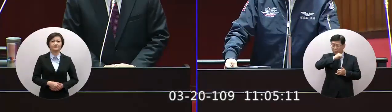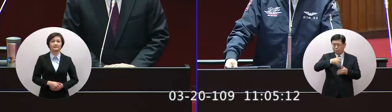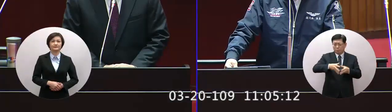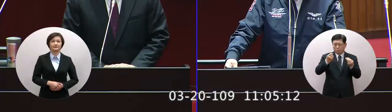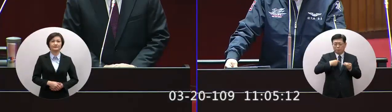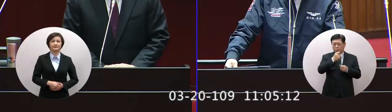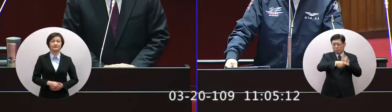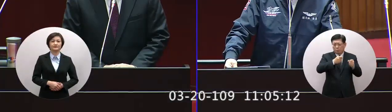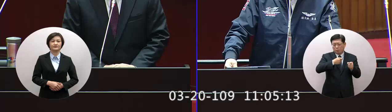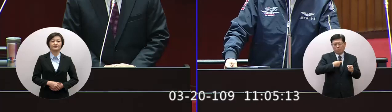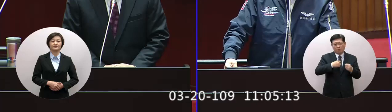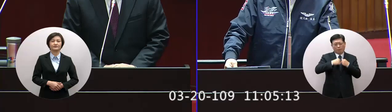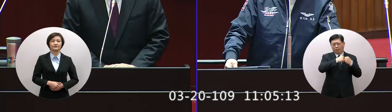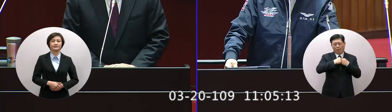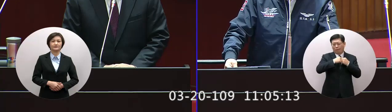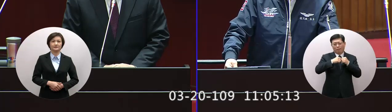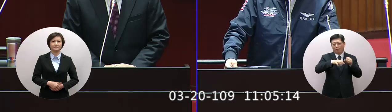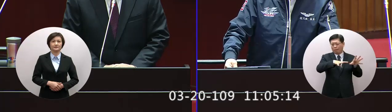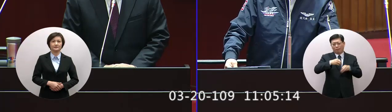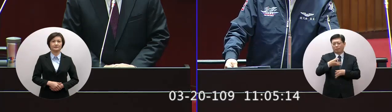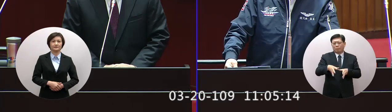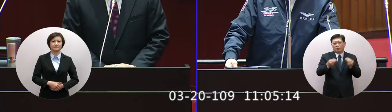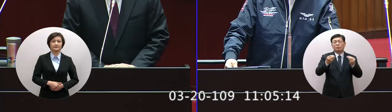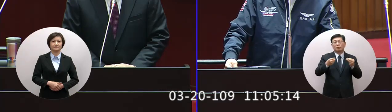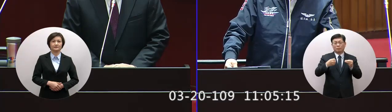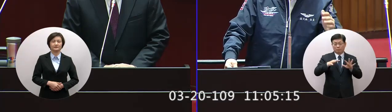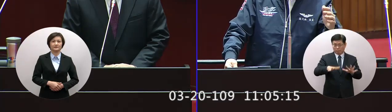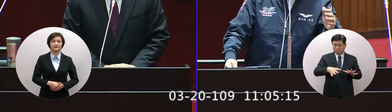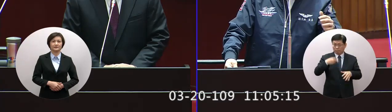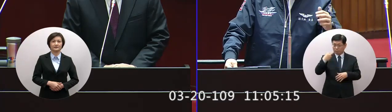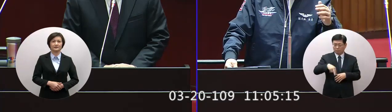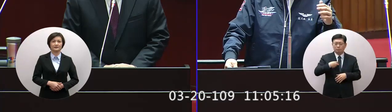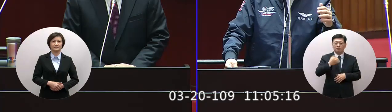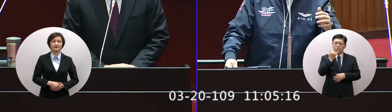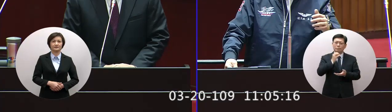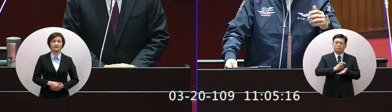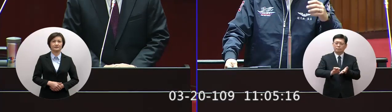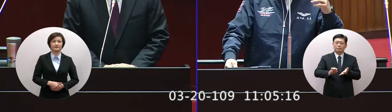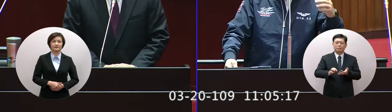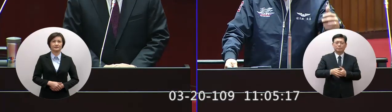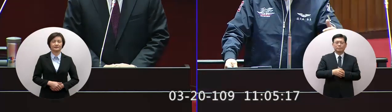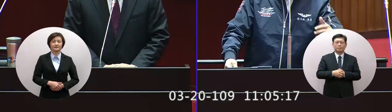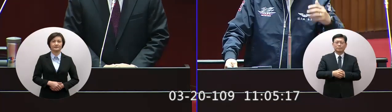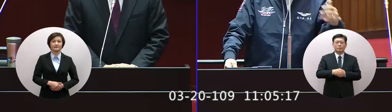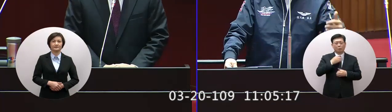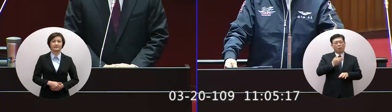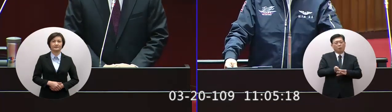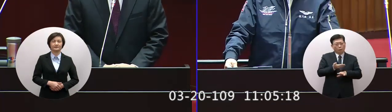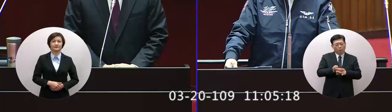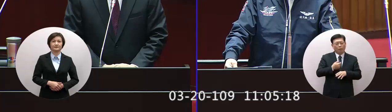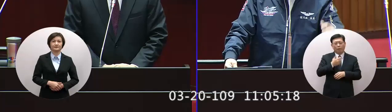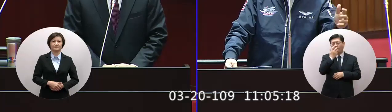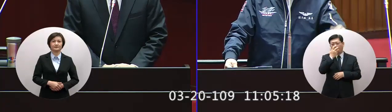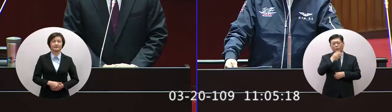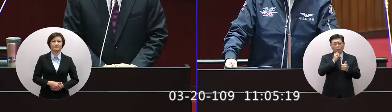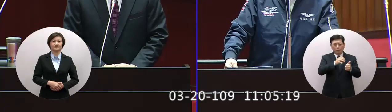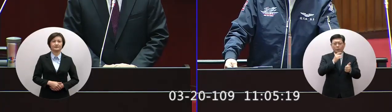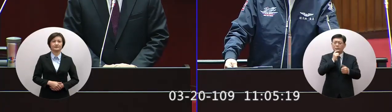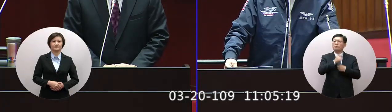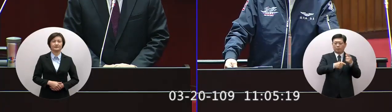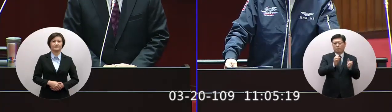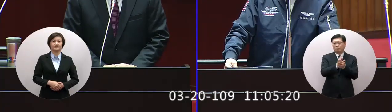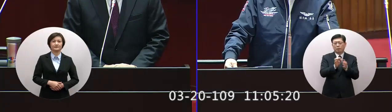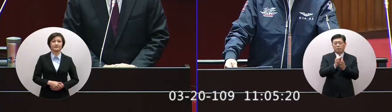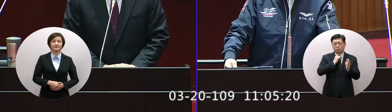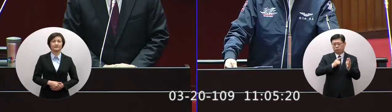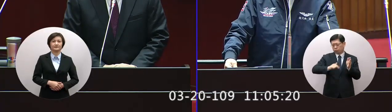需要这个抢货的这样的一个需要。好，那所以甚至是用一种很让大家放心而且幽默的方式说，大家尽量买，